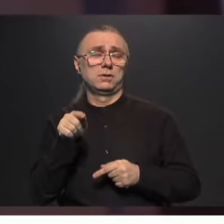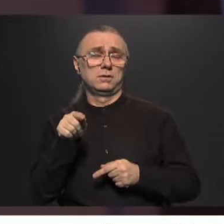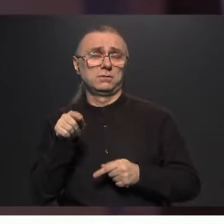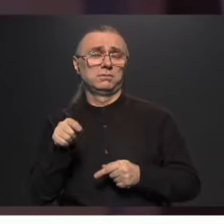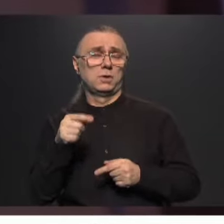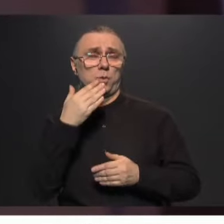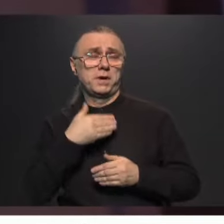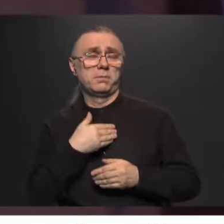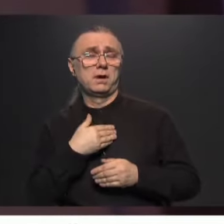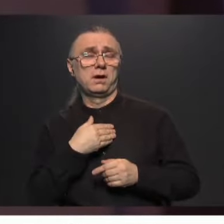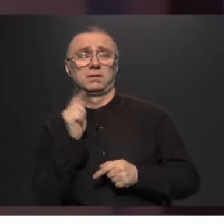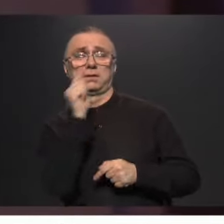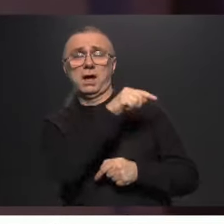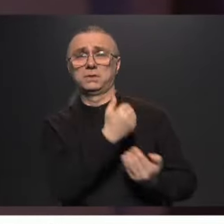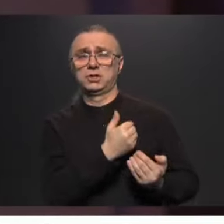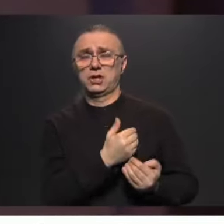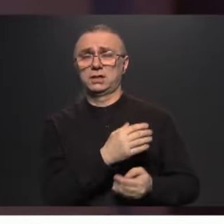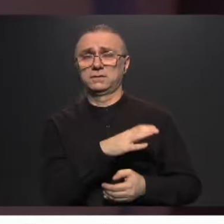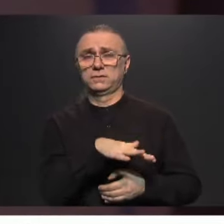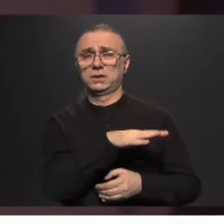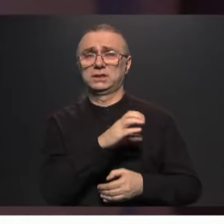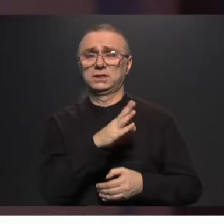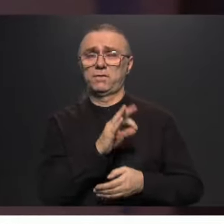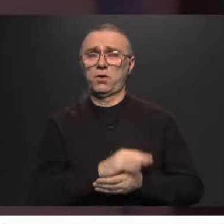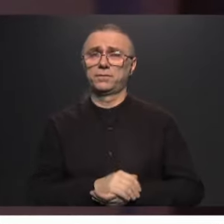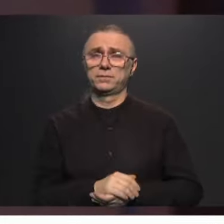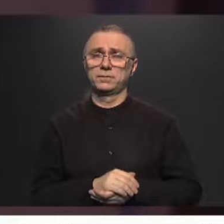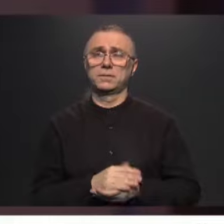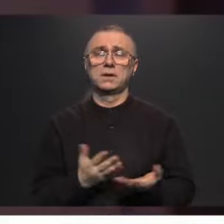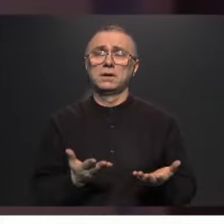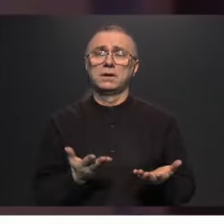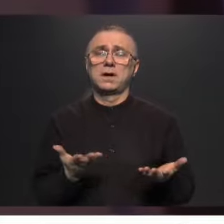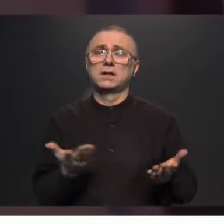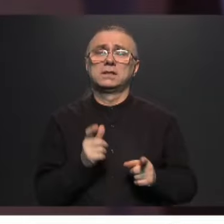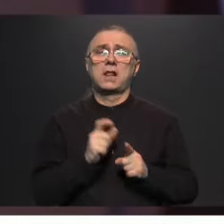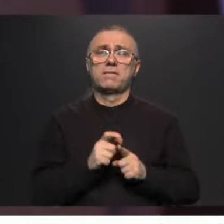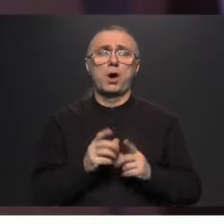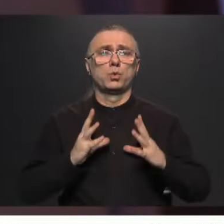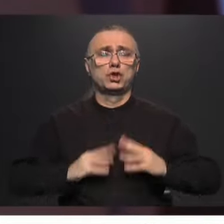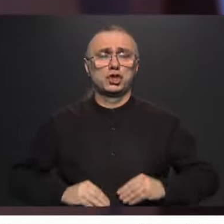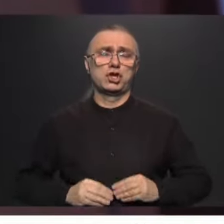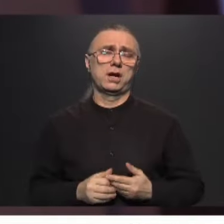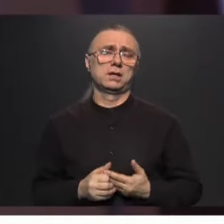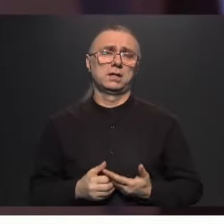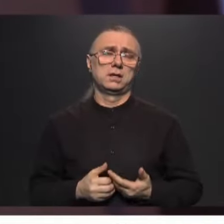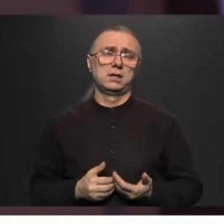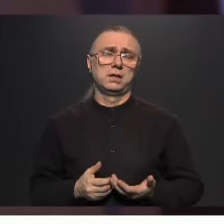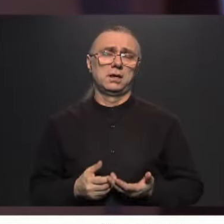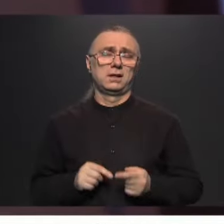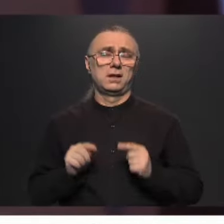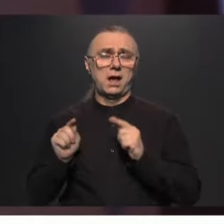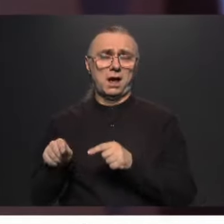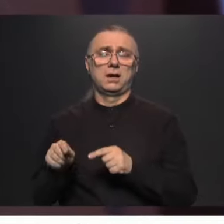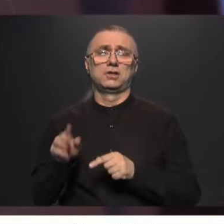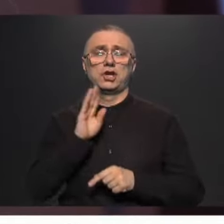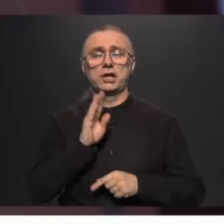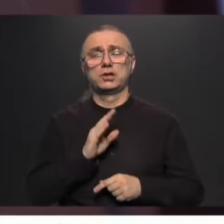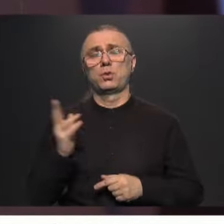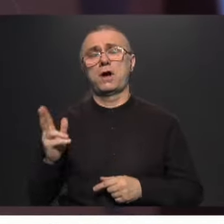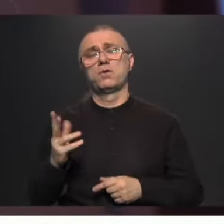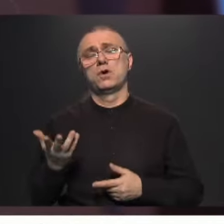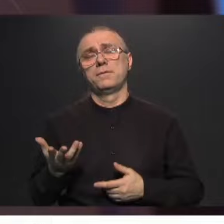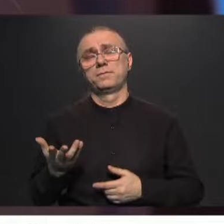это стыдно, это действительно так. Но вот какие-то слова утешения для них, что бы вы сказали? У кого сыновья призывного возраста? У кого мужья